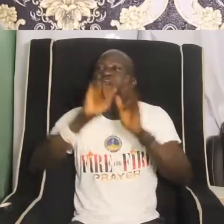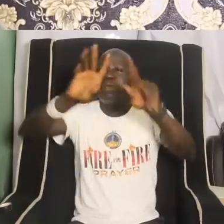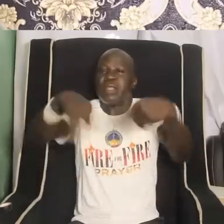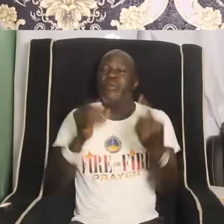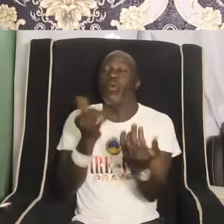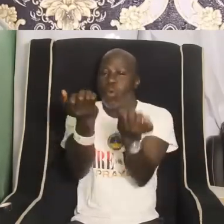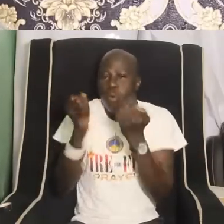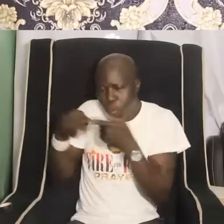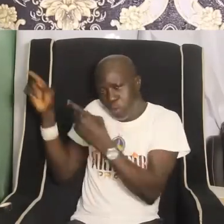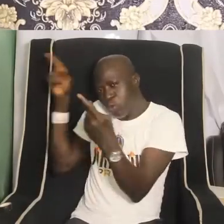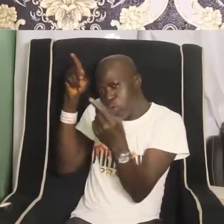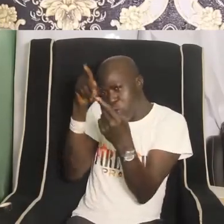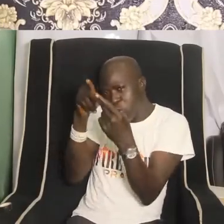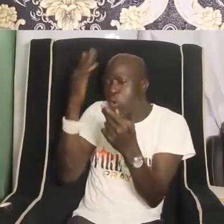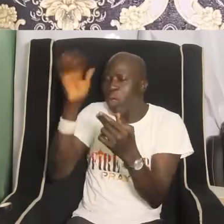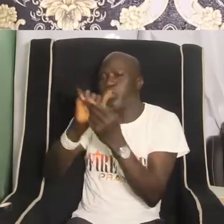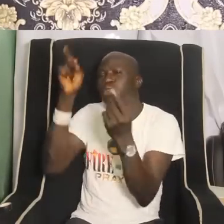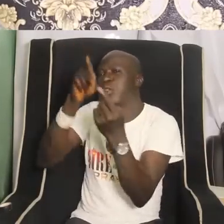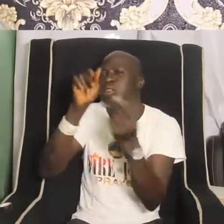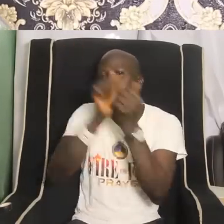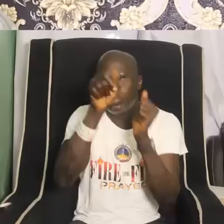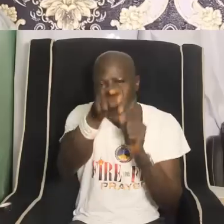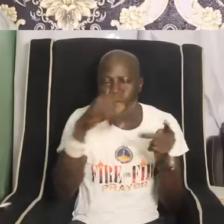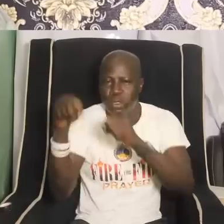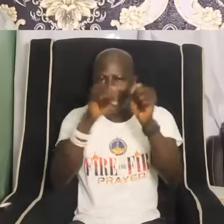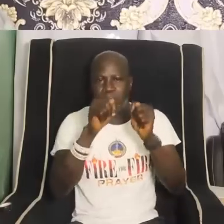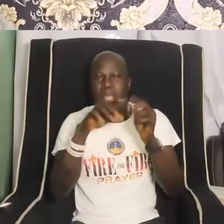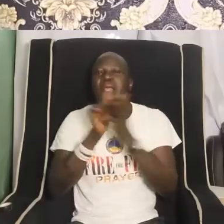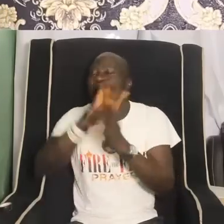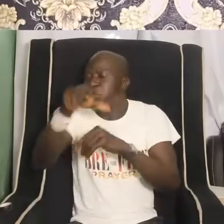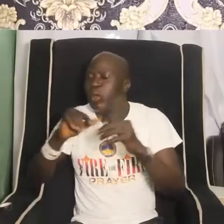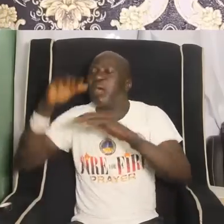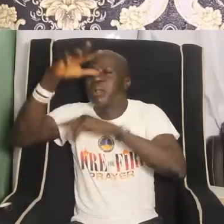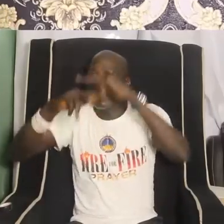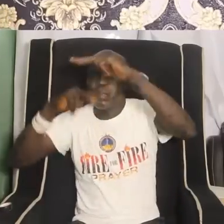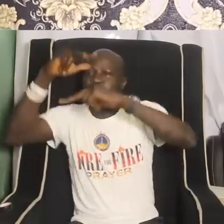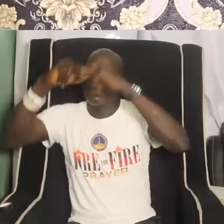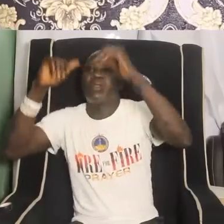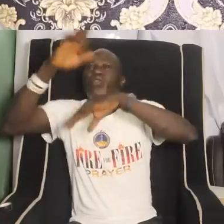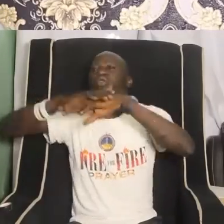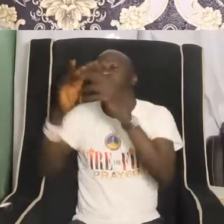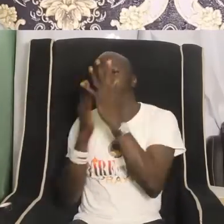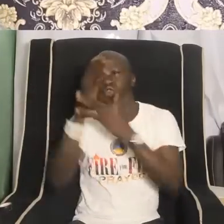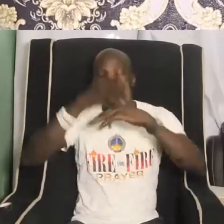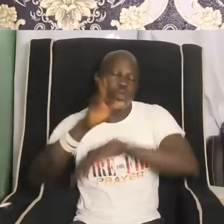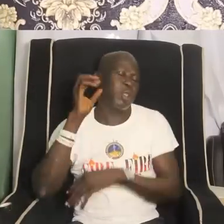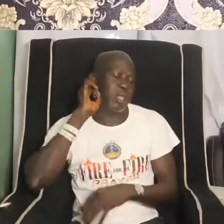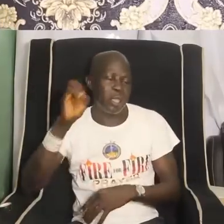máa connect ẹ pẹ̀lú ẹ. it's God that knows how you will connect with him. ara ẹ ló mọ gbàgòkè. you will be moving higher through.